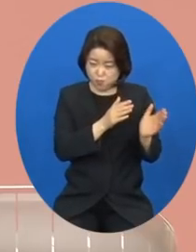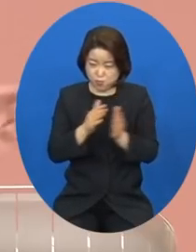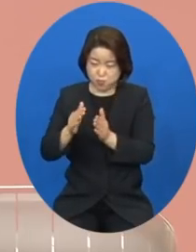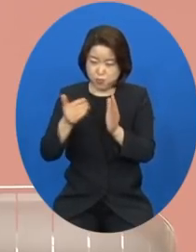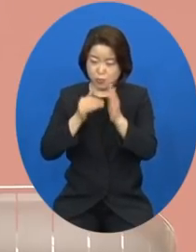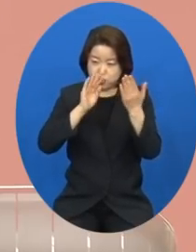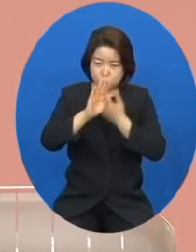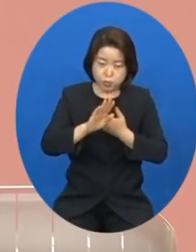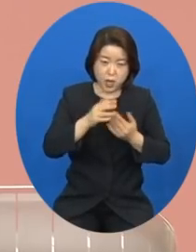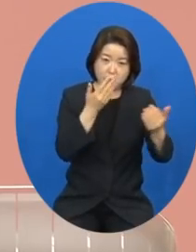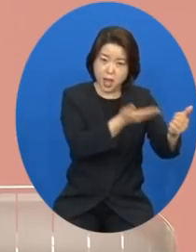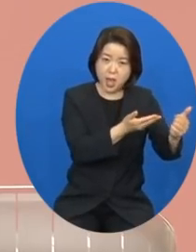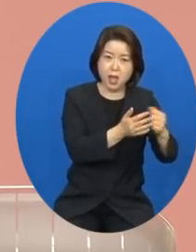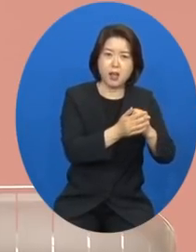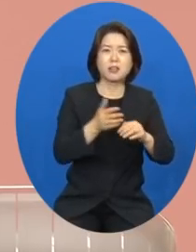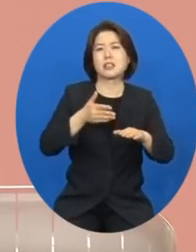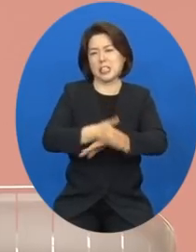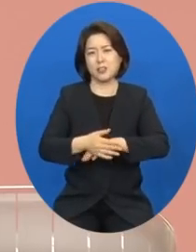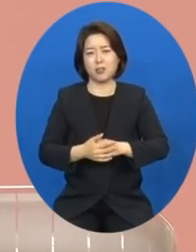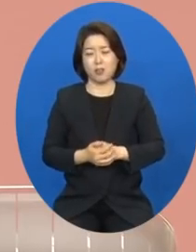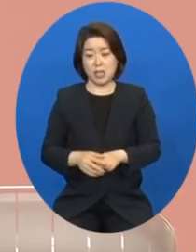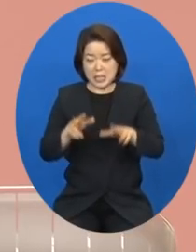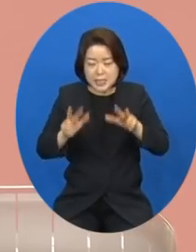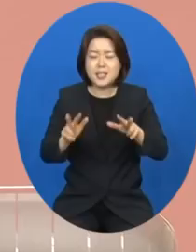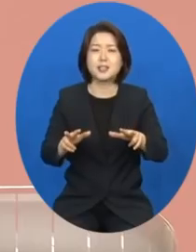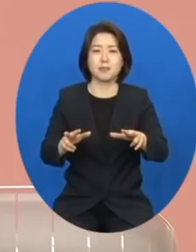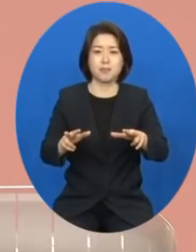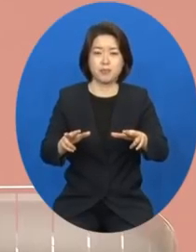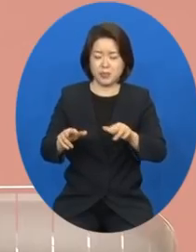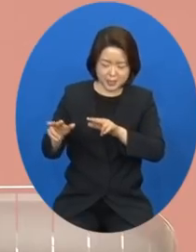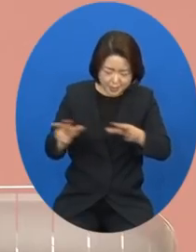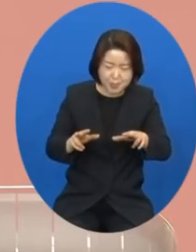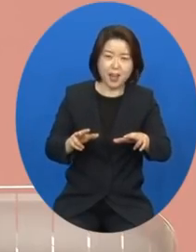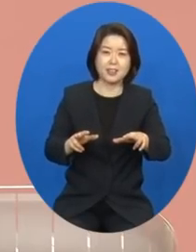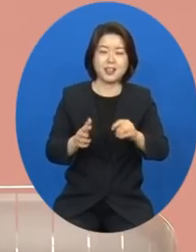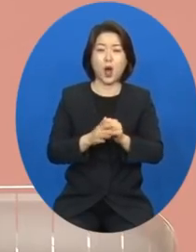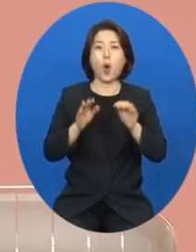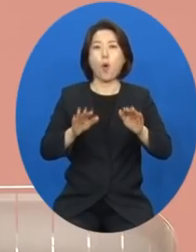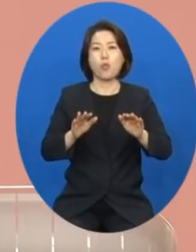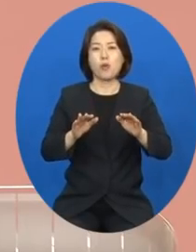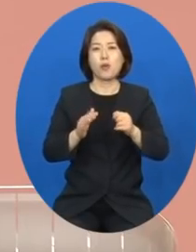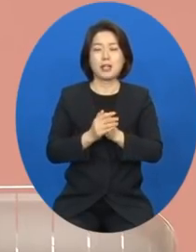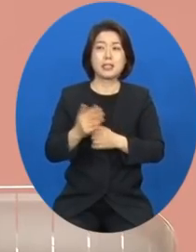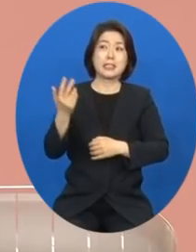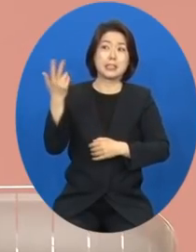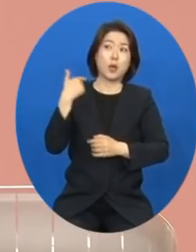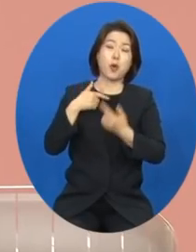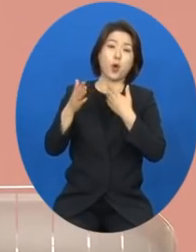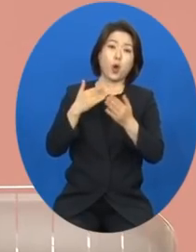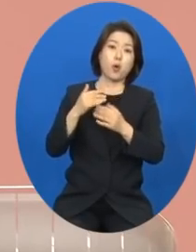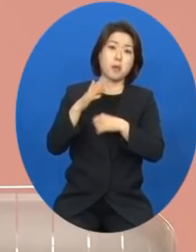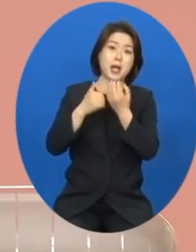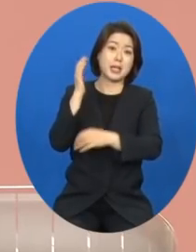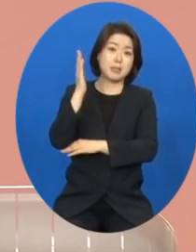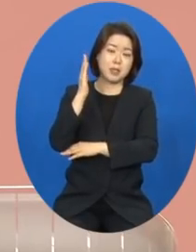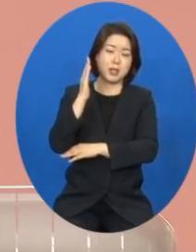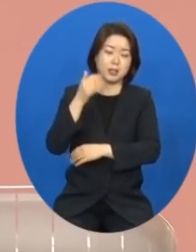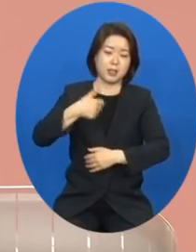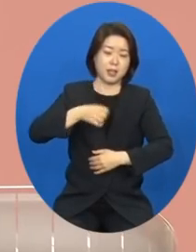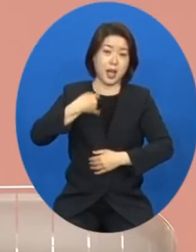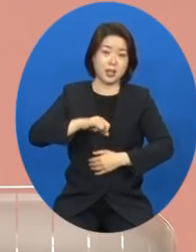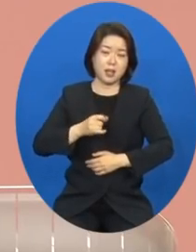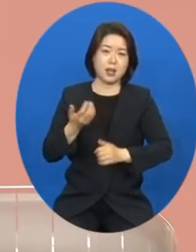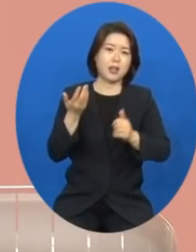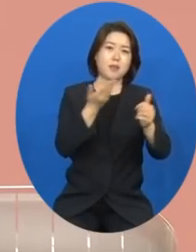하면 늦을 수도 있어요 바로 지금 지금 오늘 또한 증가한 제 경험 했던 하남 이야기를 자손들에게